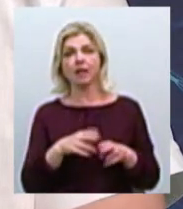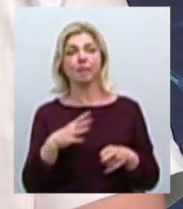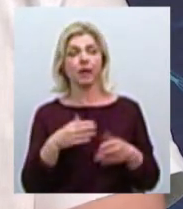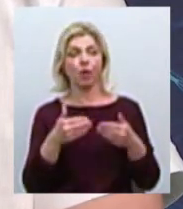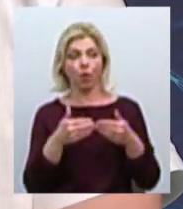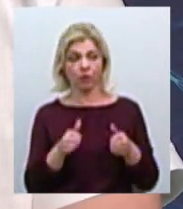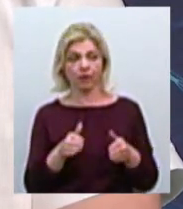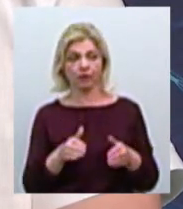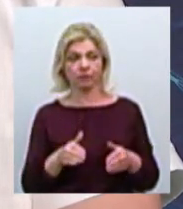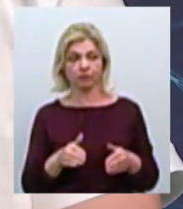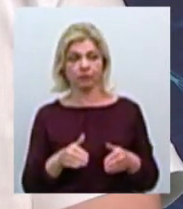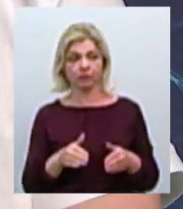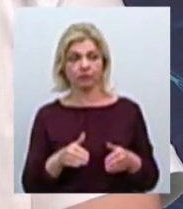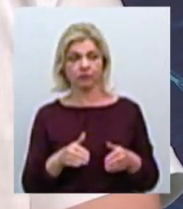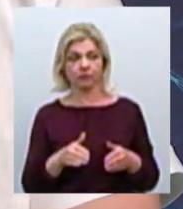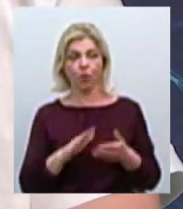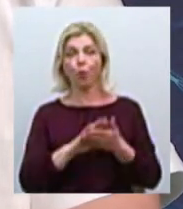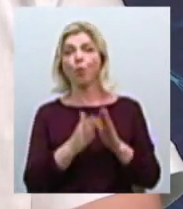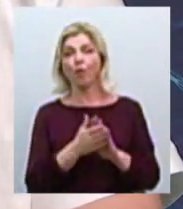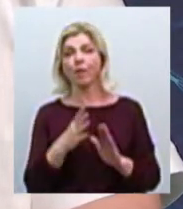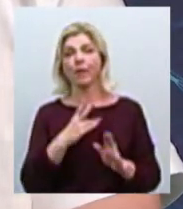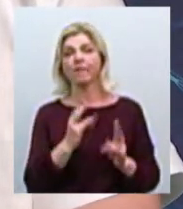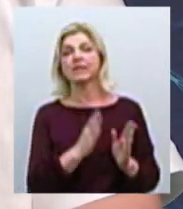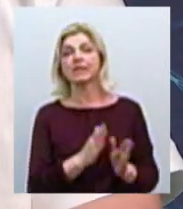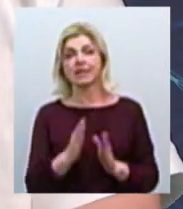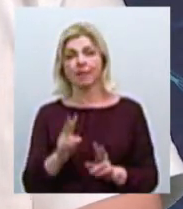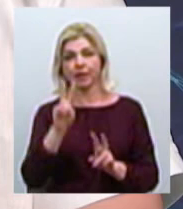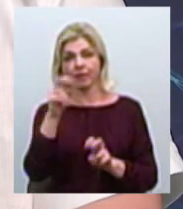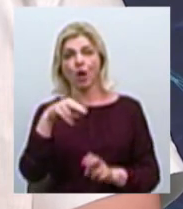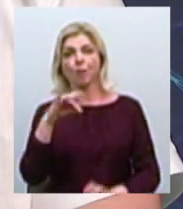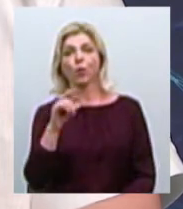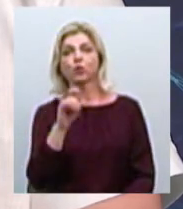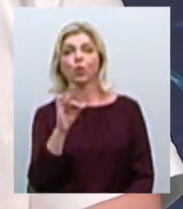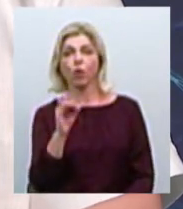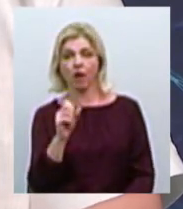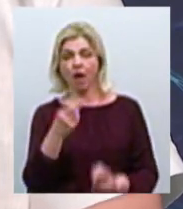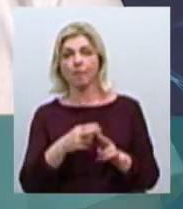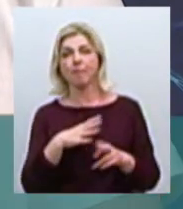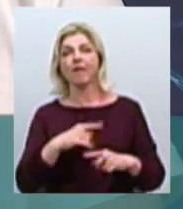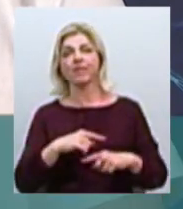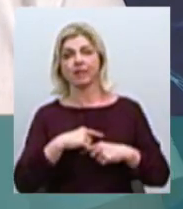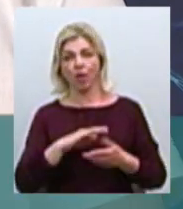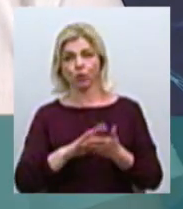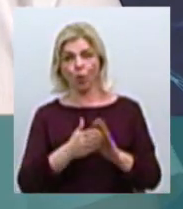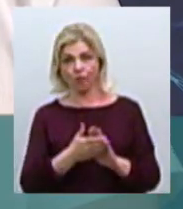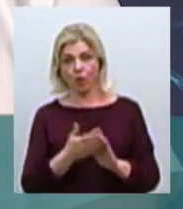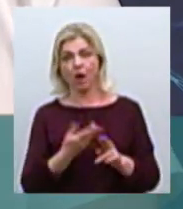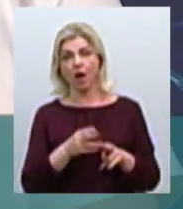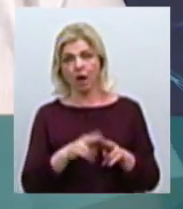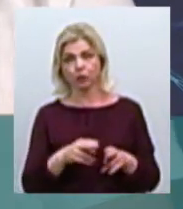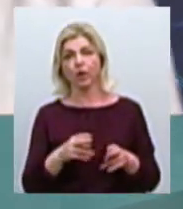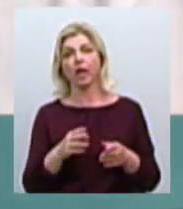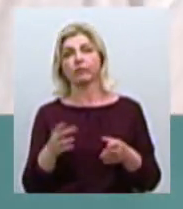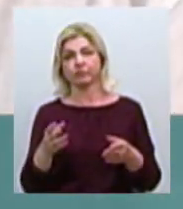були в системі «Прозоро». Нет, в системе «Прозоро» мы разместили финальный договор, который мы заключили с этой